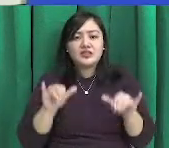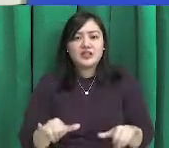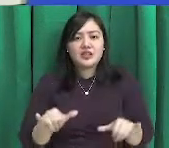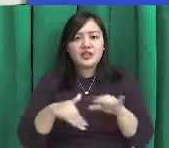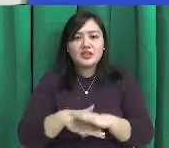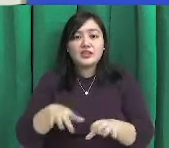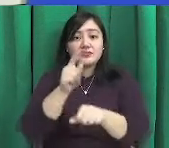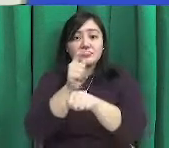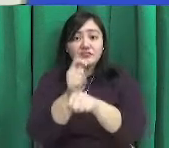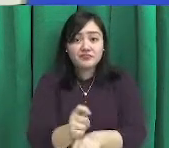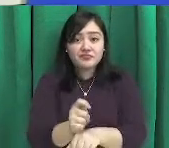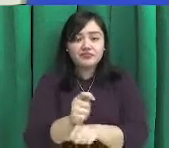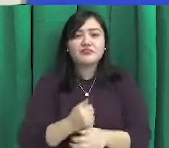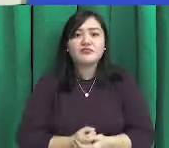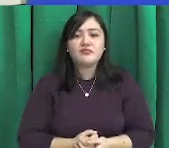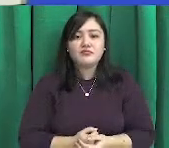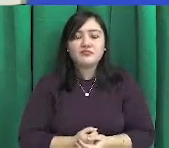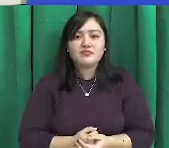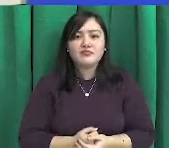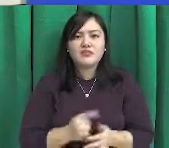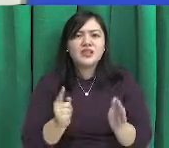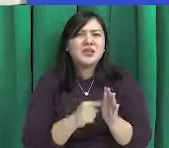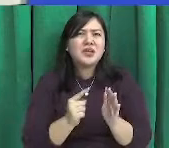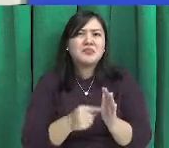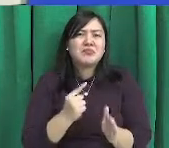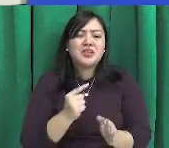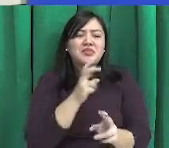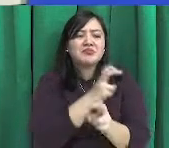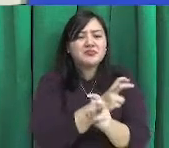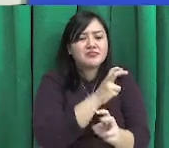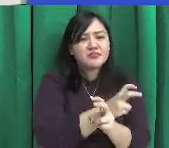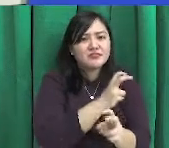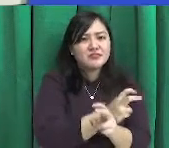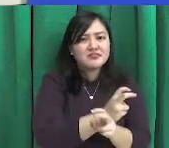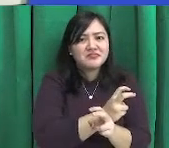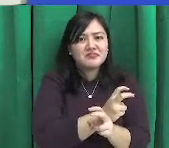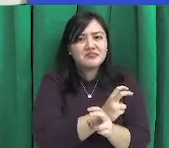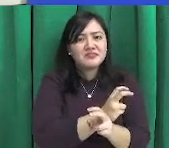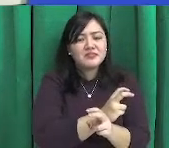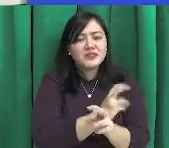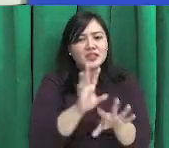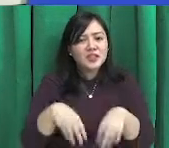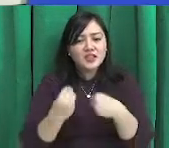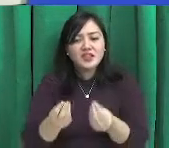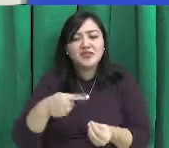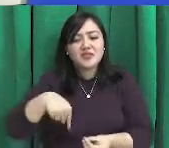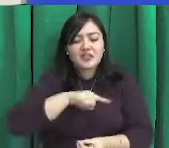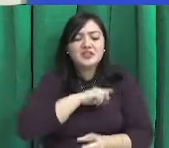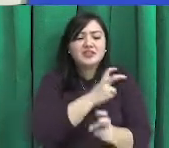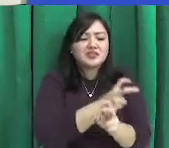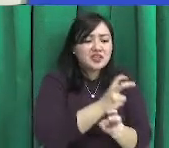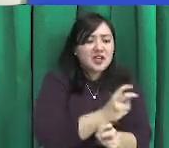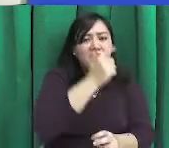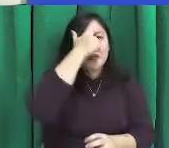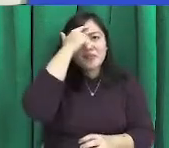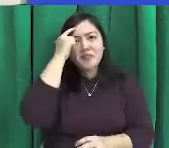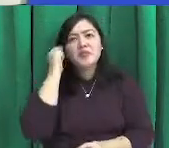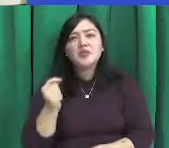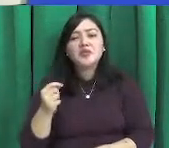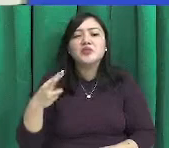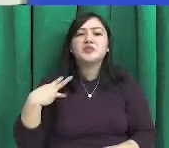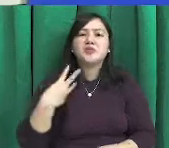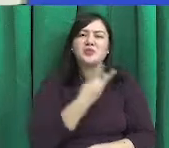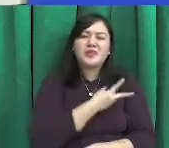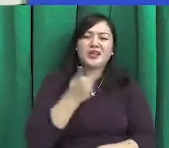nagpapahirap ngayon, yung mga na-orientation po natin yan. Yan yung doon tayo na-orient sa dati nating pamilya. Itong nakita natin